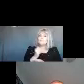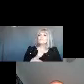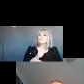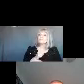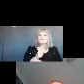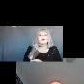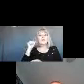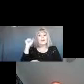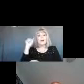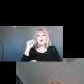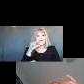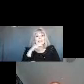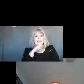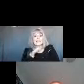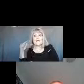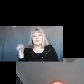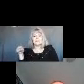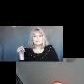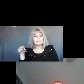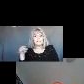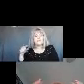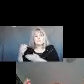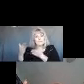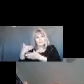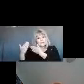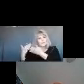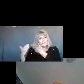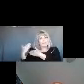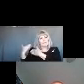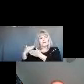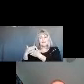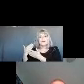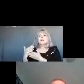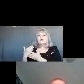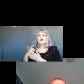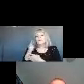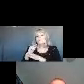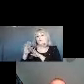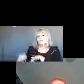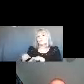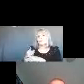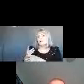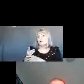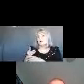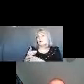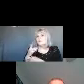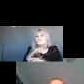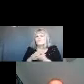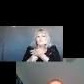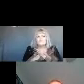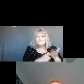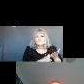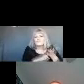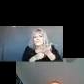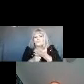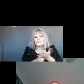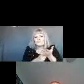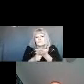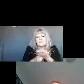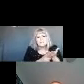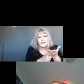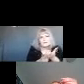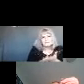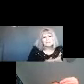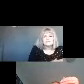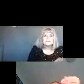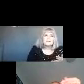opstaan? So bietjie voor dit, wat het Joel gesê? Hy gaan hom nie by die dode los nie. Ja, maar dis, daai kom